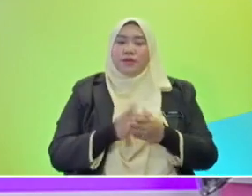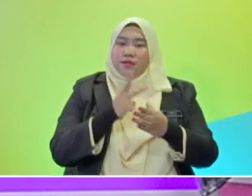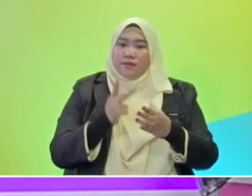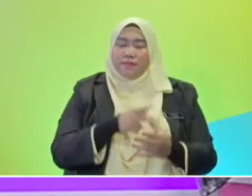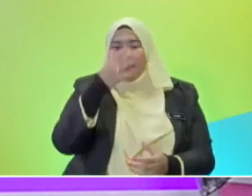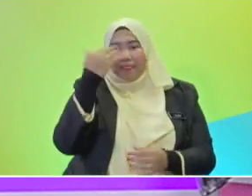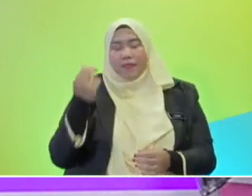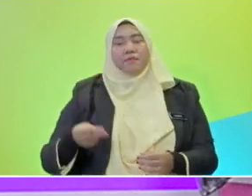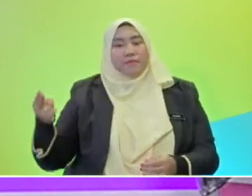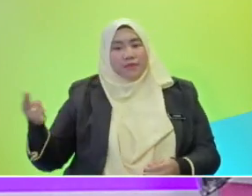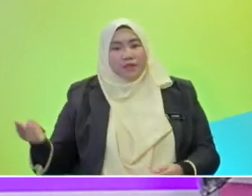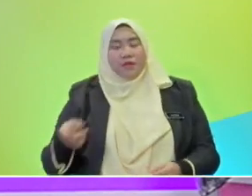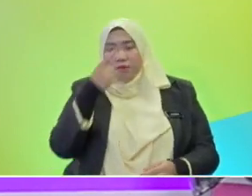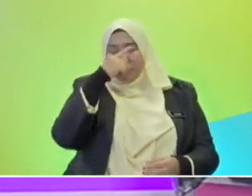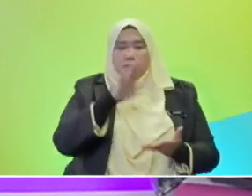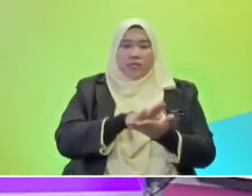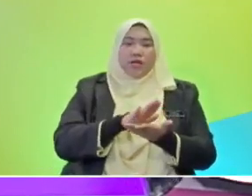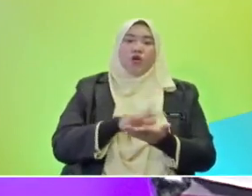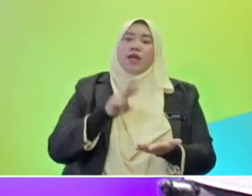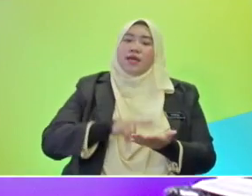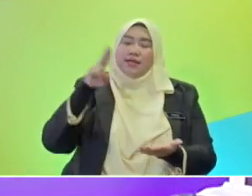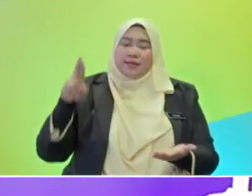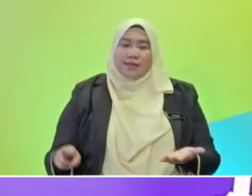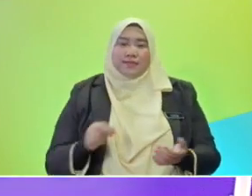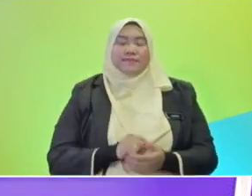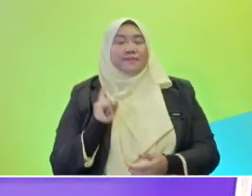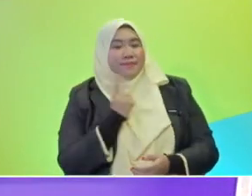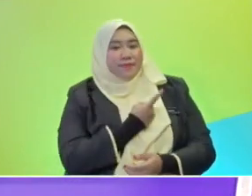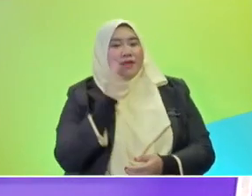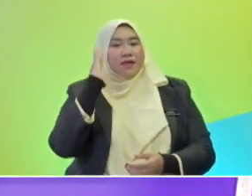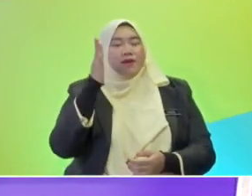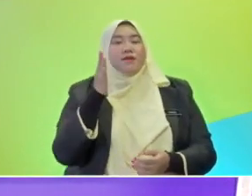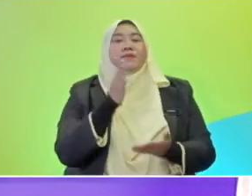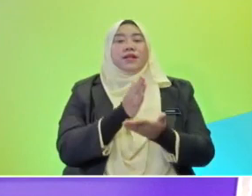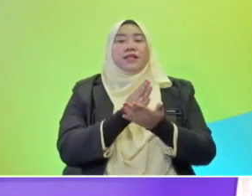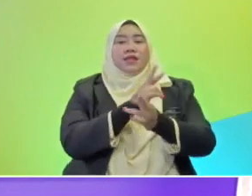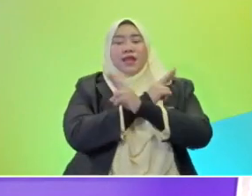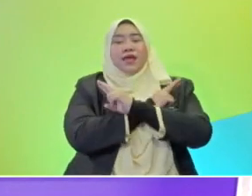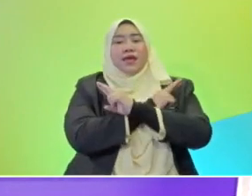sejarah untuk sekolah rendah baik jadi kita akan berhenti ketika